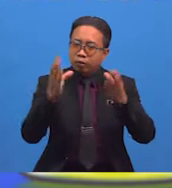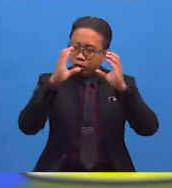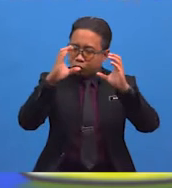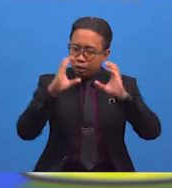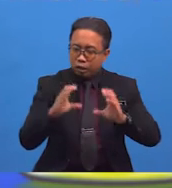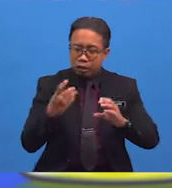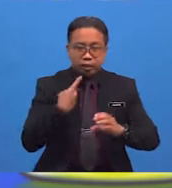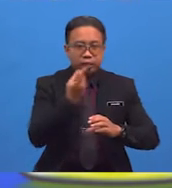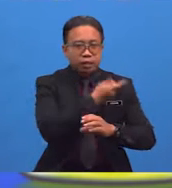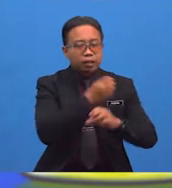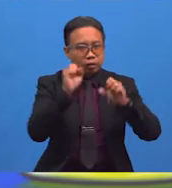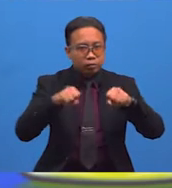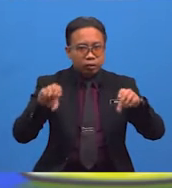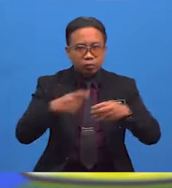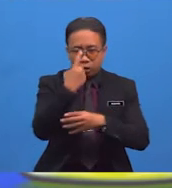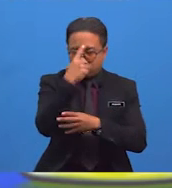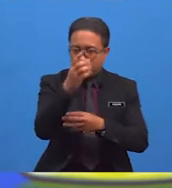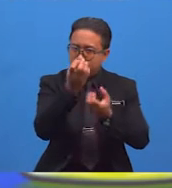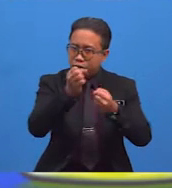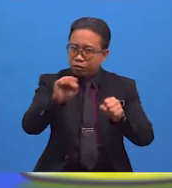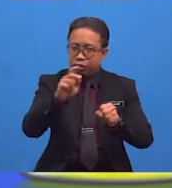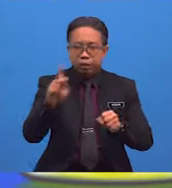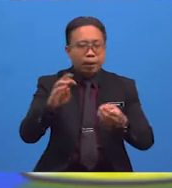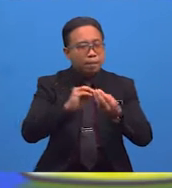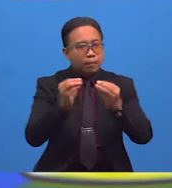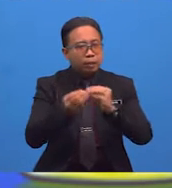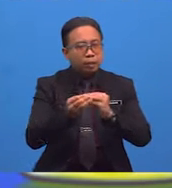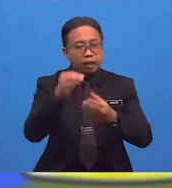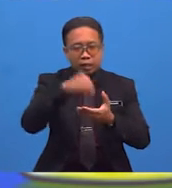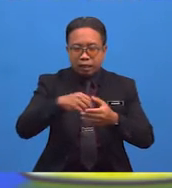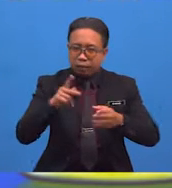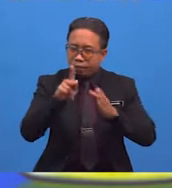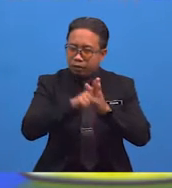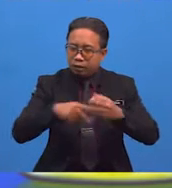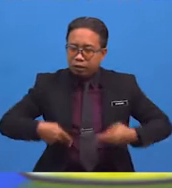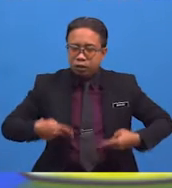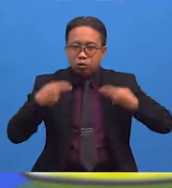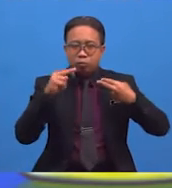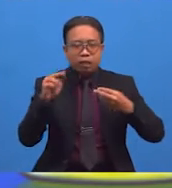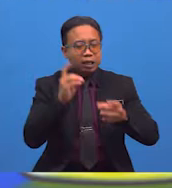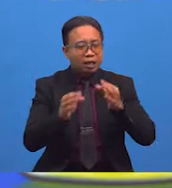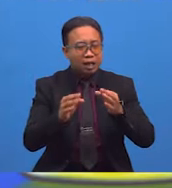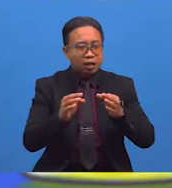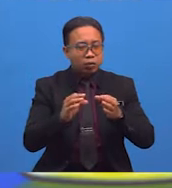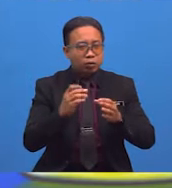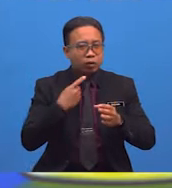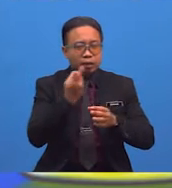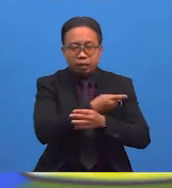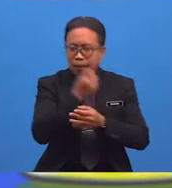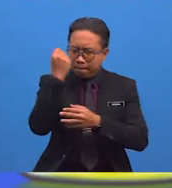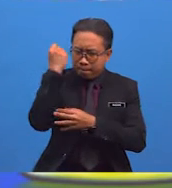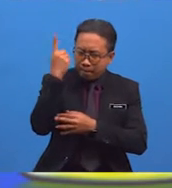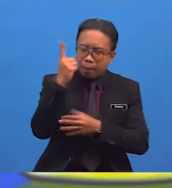cara yang dapat kita lakukan untuk menyelesaikan masalah dalam kehidupan sekiranya kita